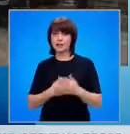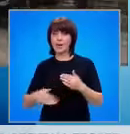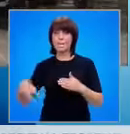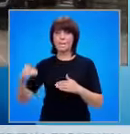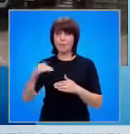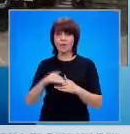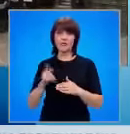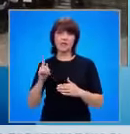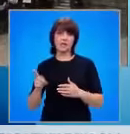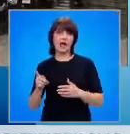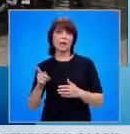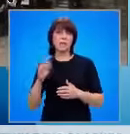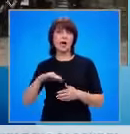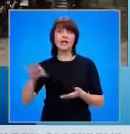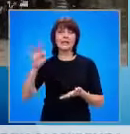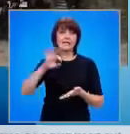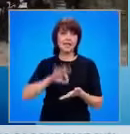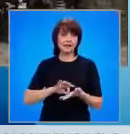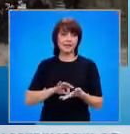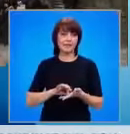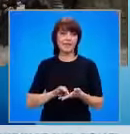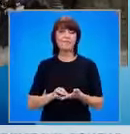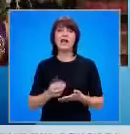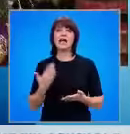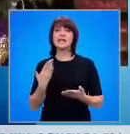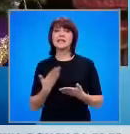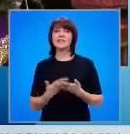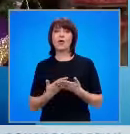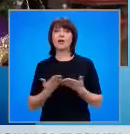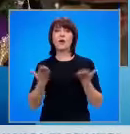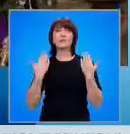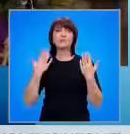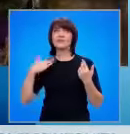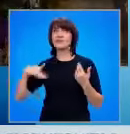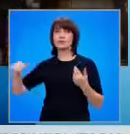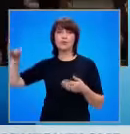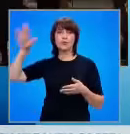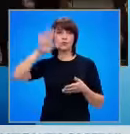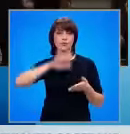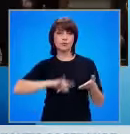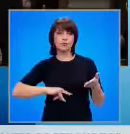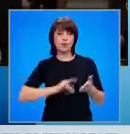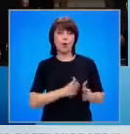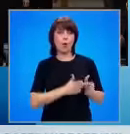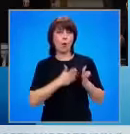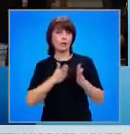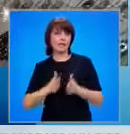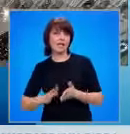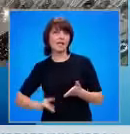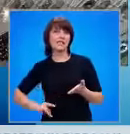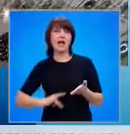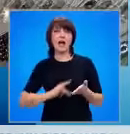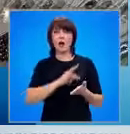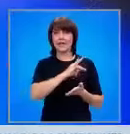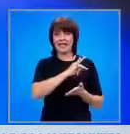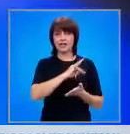от една точка до друга. Затворено за часове беше и въздушното пространство над града. Бяха отменени и десетки полети от летище Хитроу.